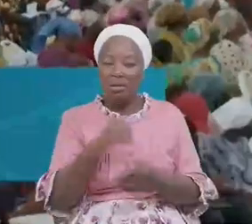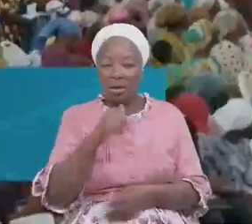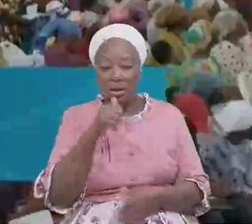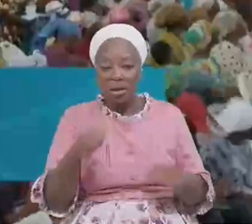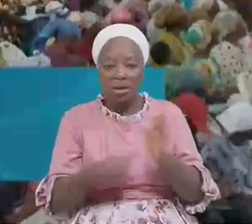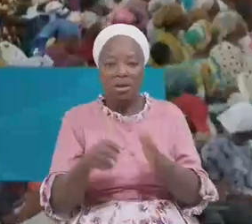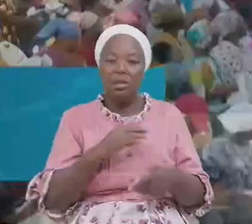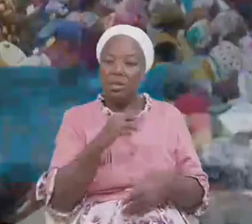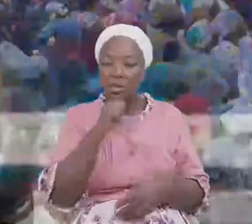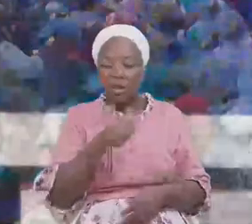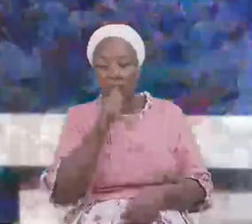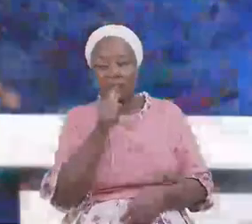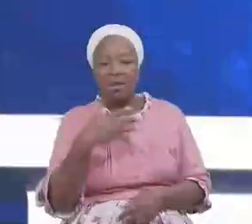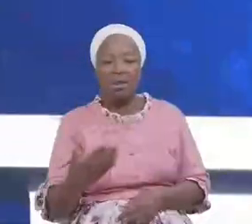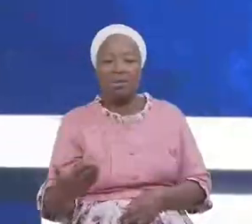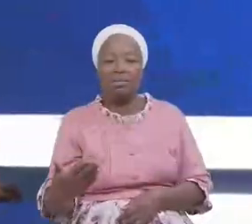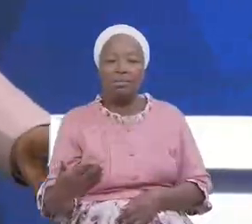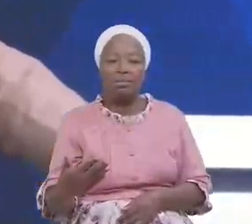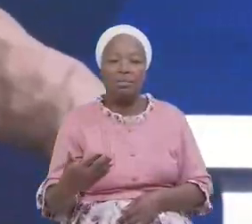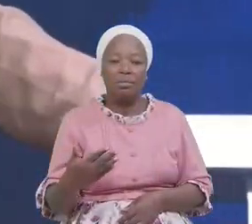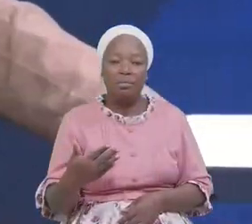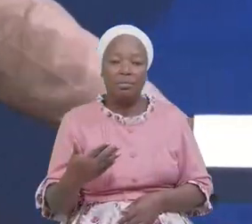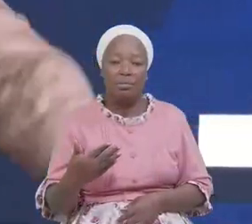Ce n'est pas une chose privée, ce n'est pas une chose cachée.